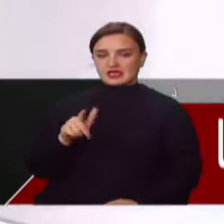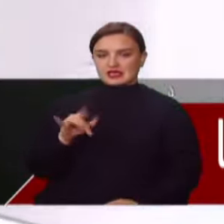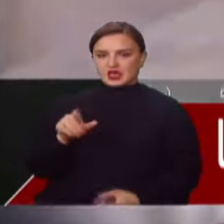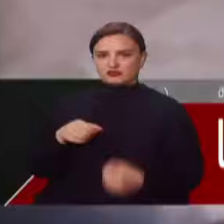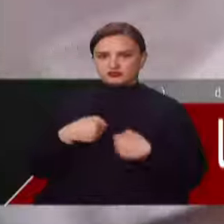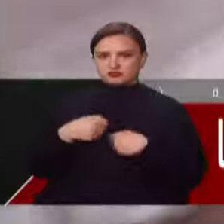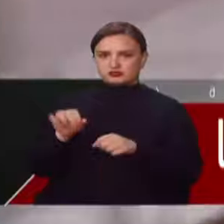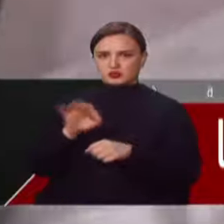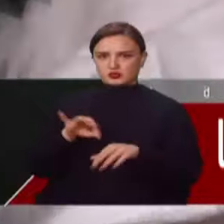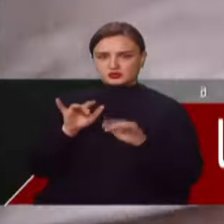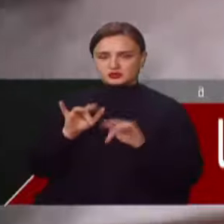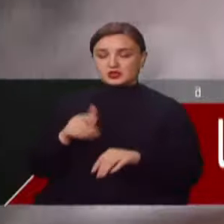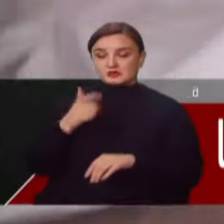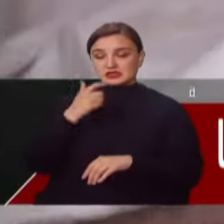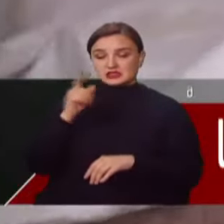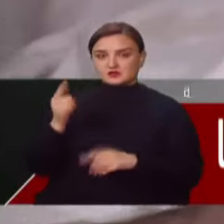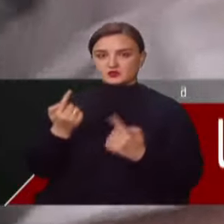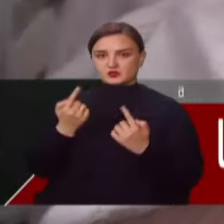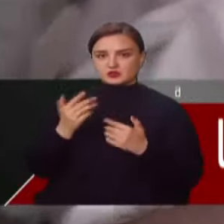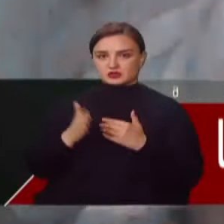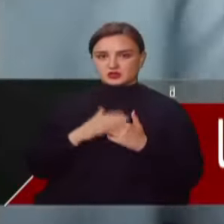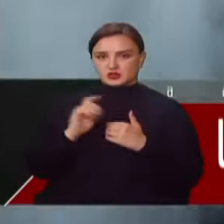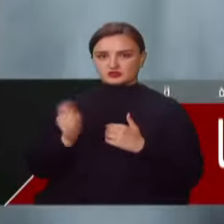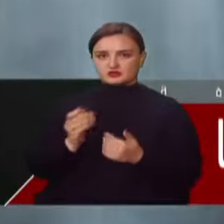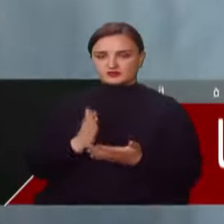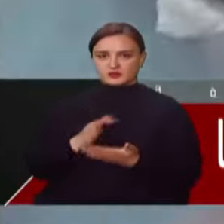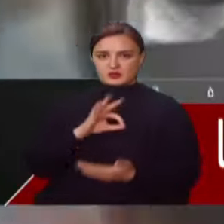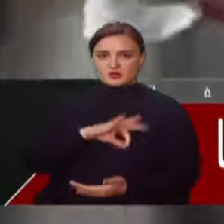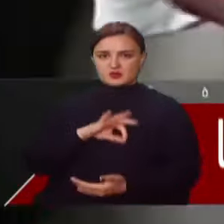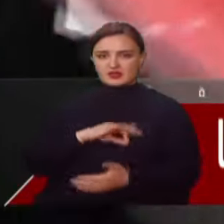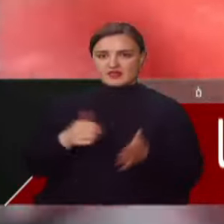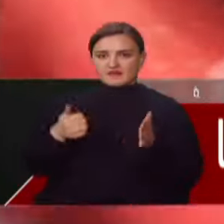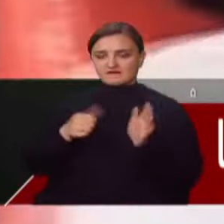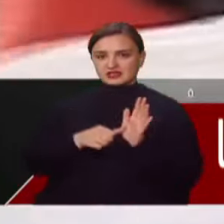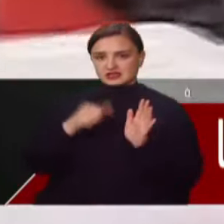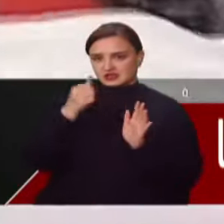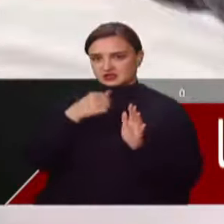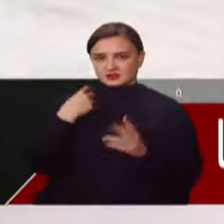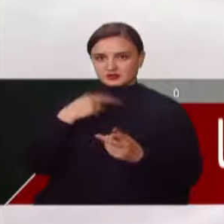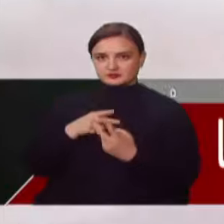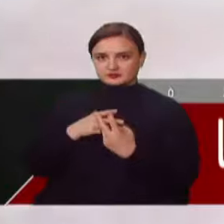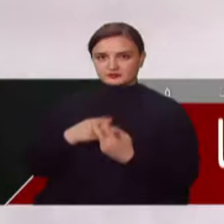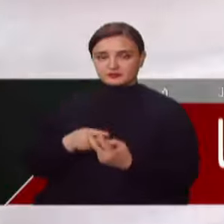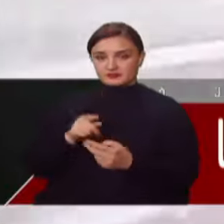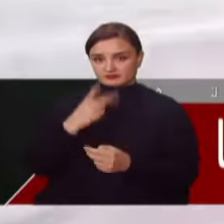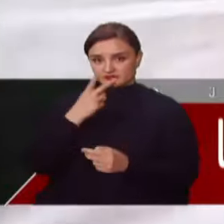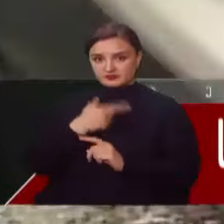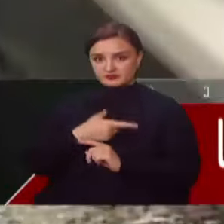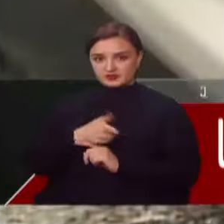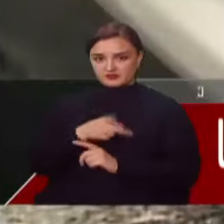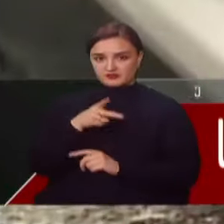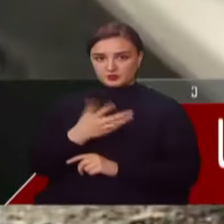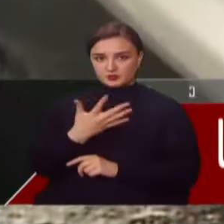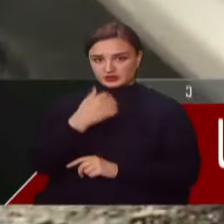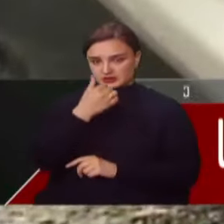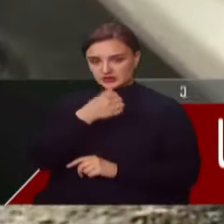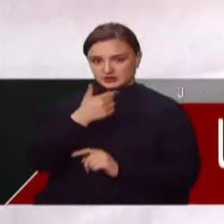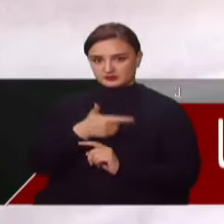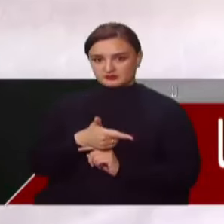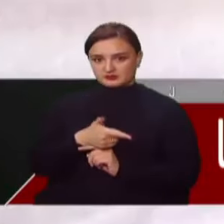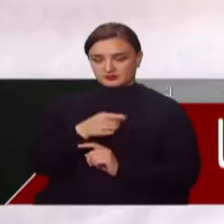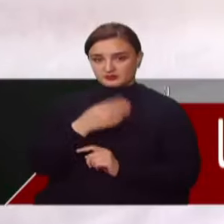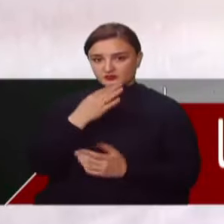ამ ეპიზოდზე სააკაშვილის მიმართ უმაღლესი სასჯელი არის გამოყენებული 6 წლით თავისუფლების აღკვეთა. ეს კადრები 2005 წელს არის გადაღებული,